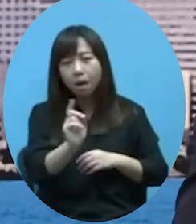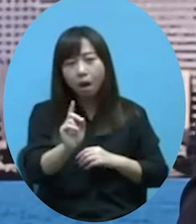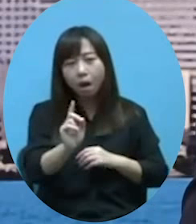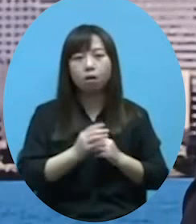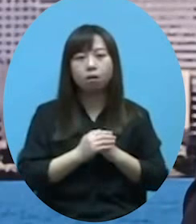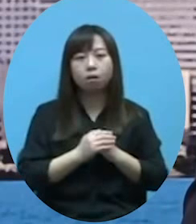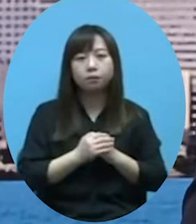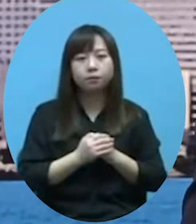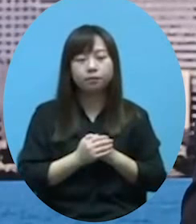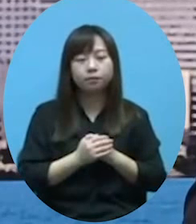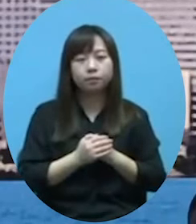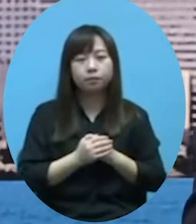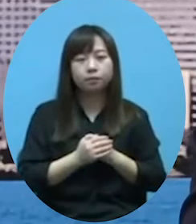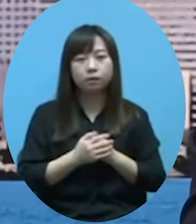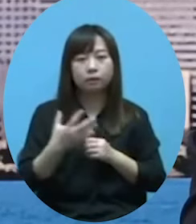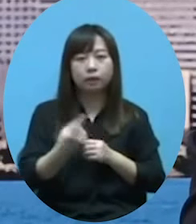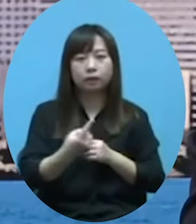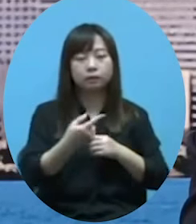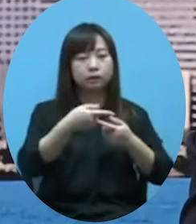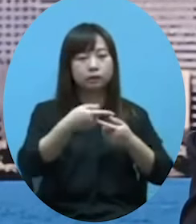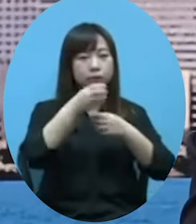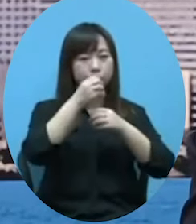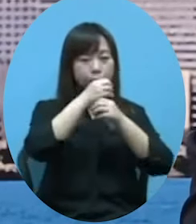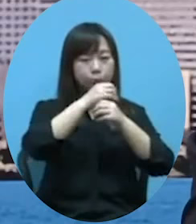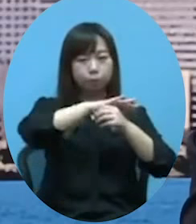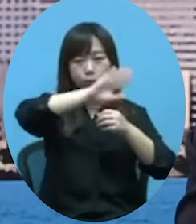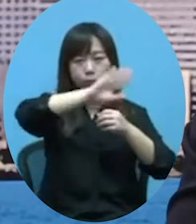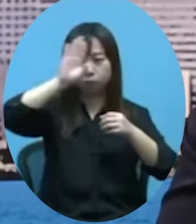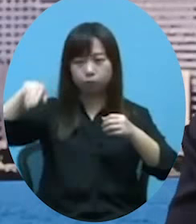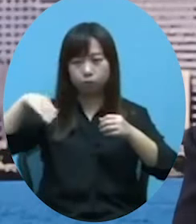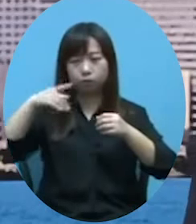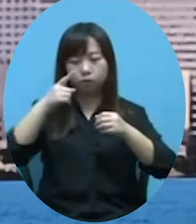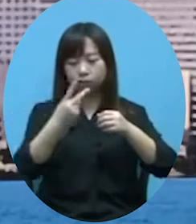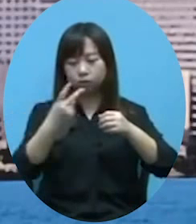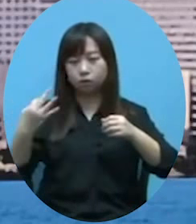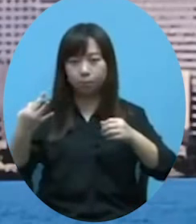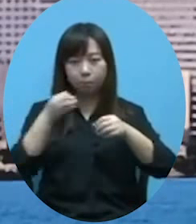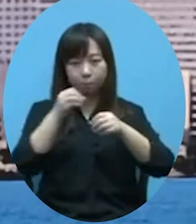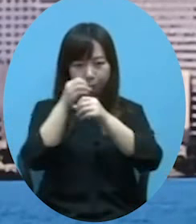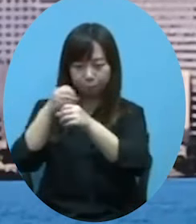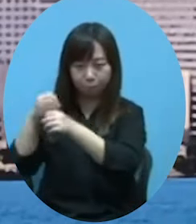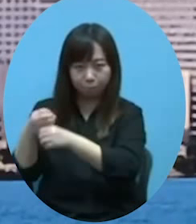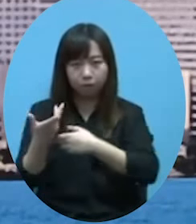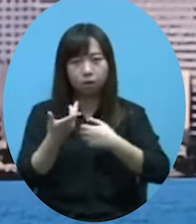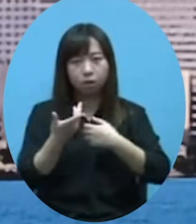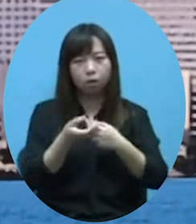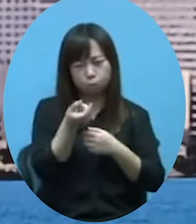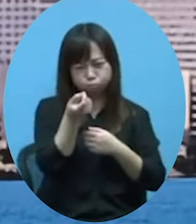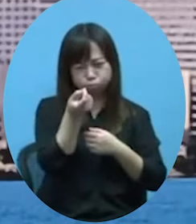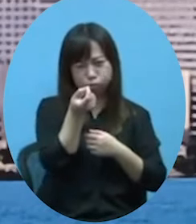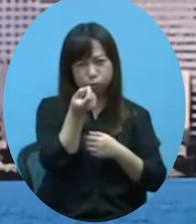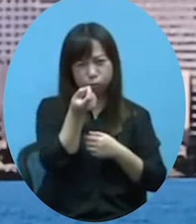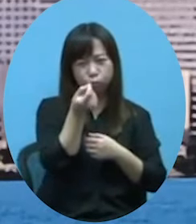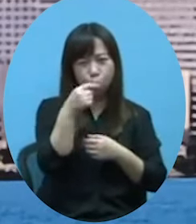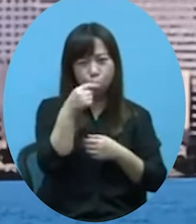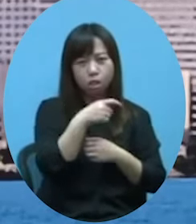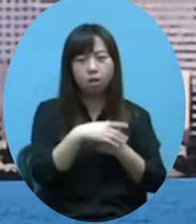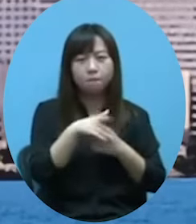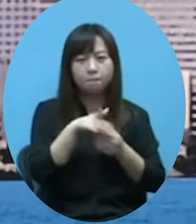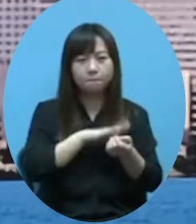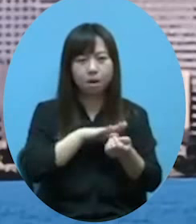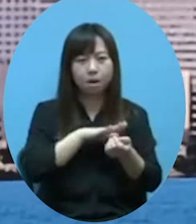第一次樣本到幾個樣本都是很少量的而這隻狗也